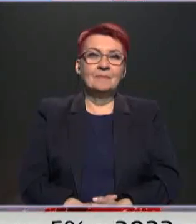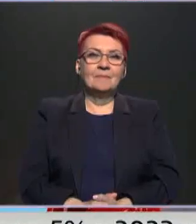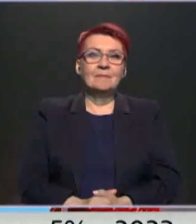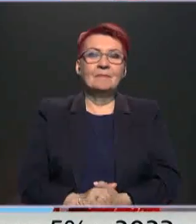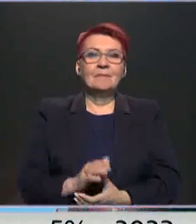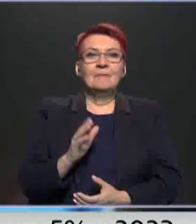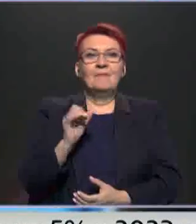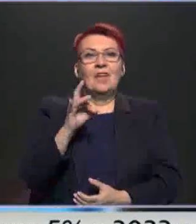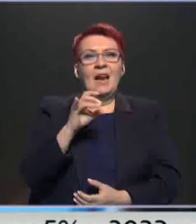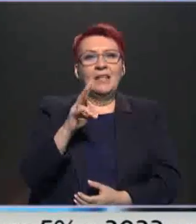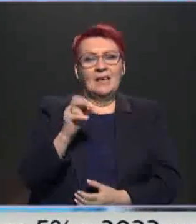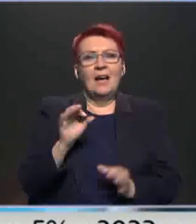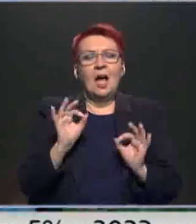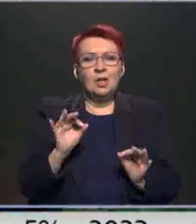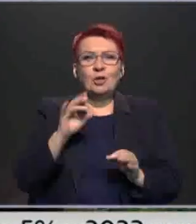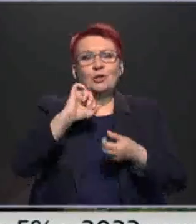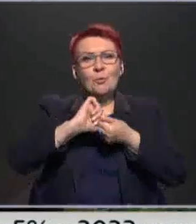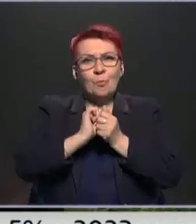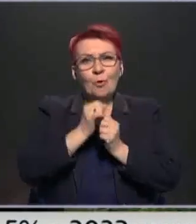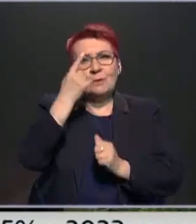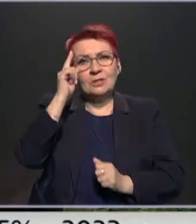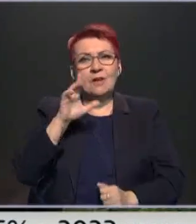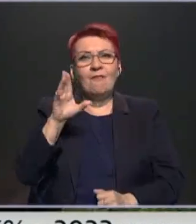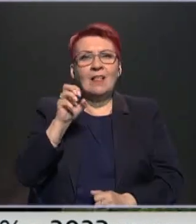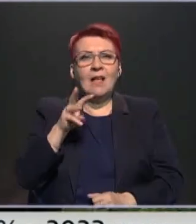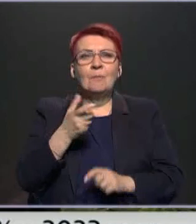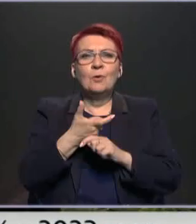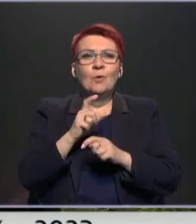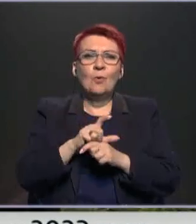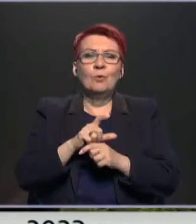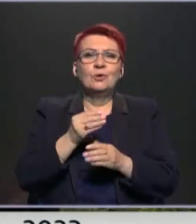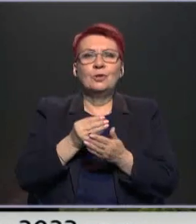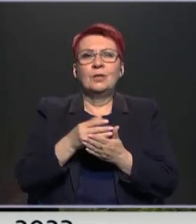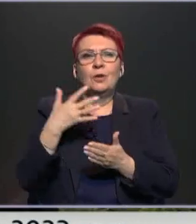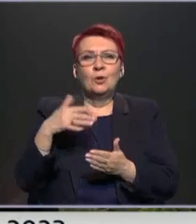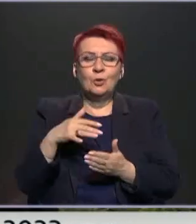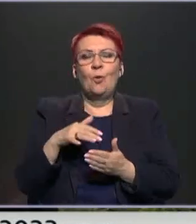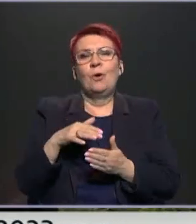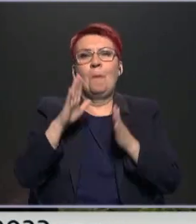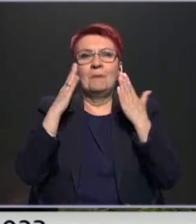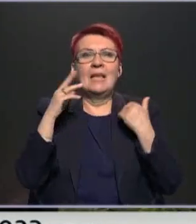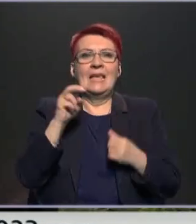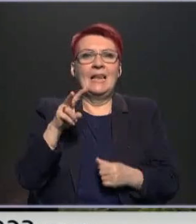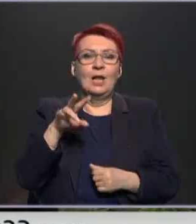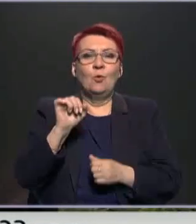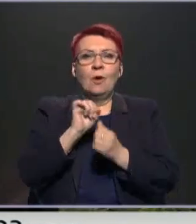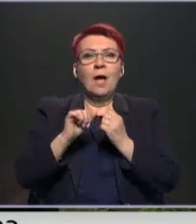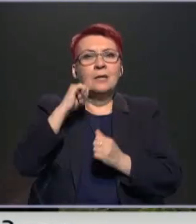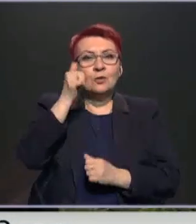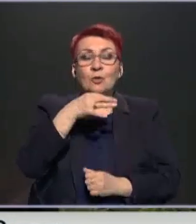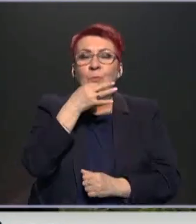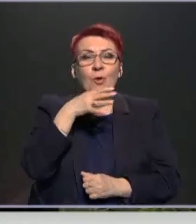Вероника, конечно, мы помним и знаем, что Валаам очень дорог сердцу святейшего патриарха Кирилла, и каждый год при